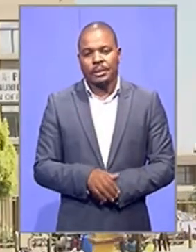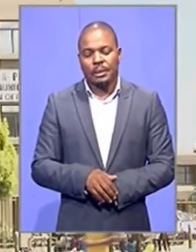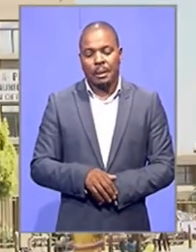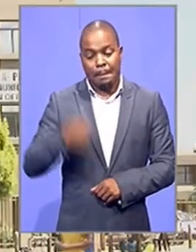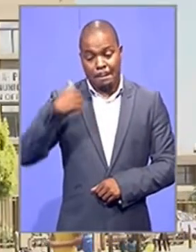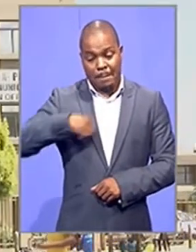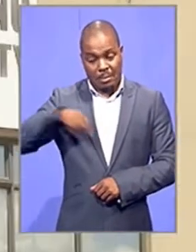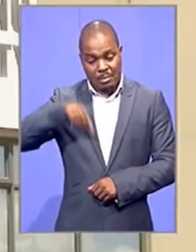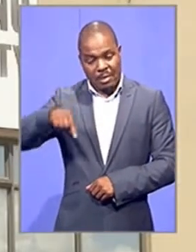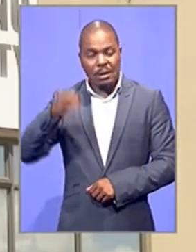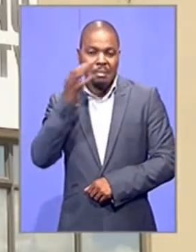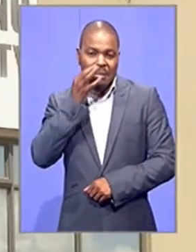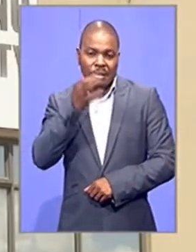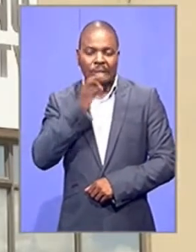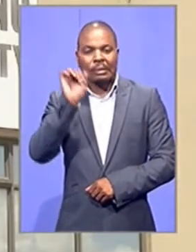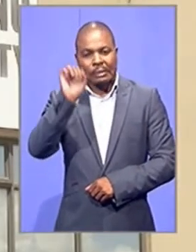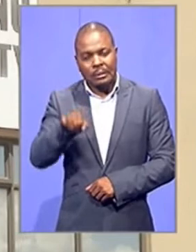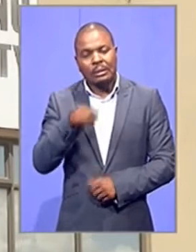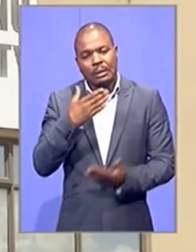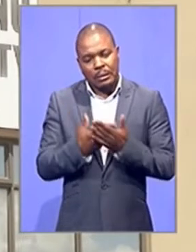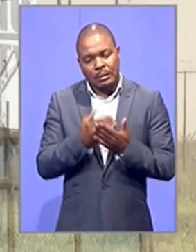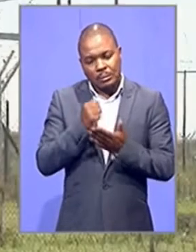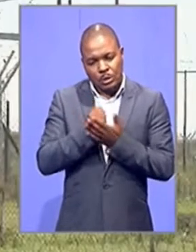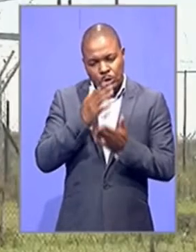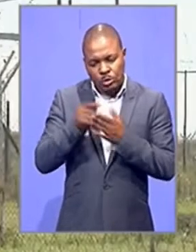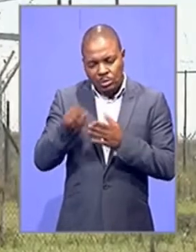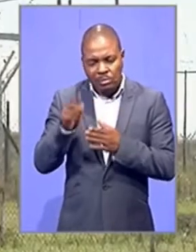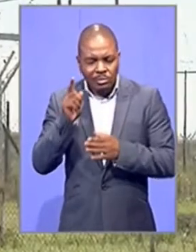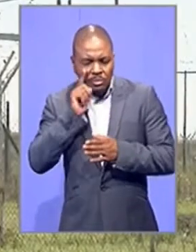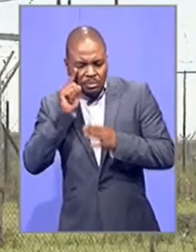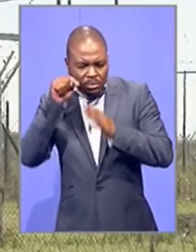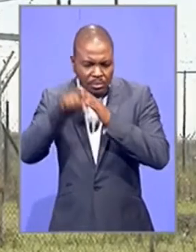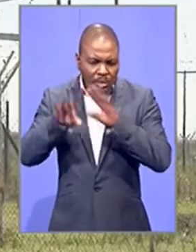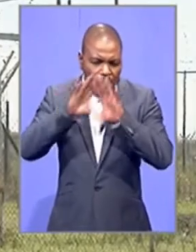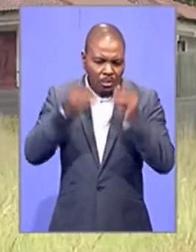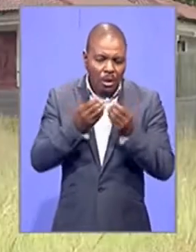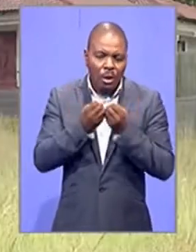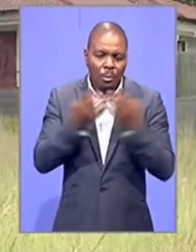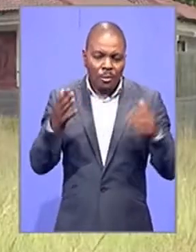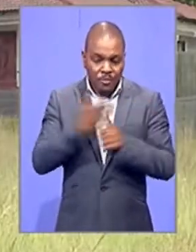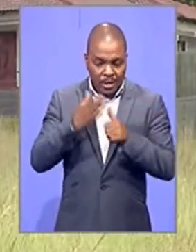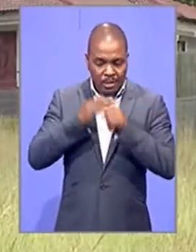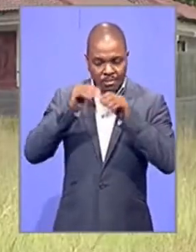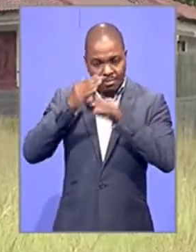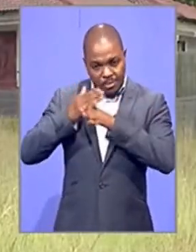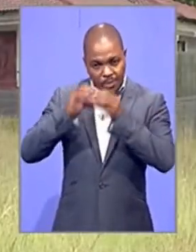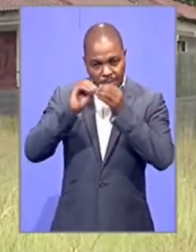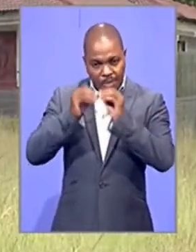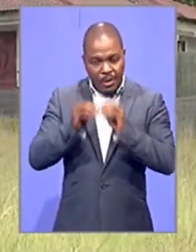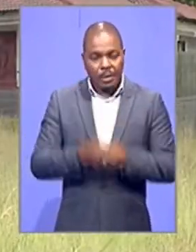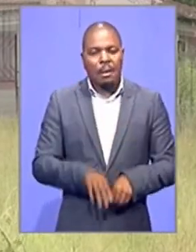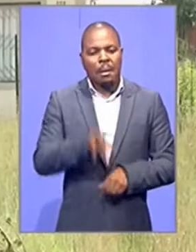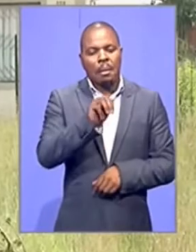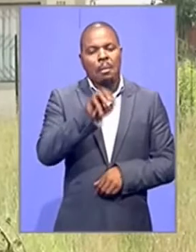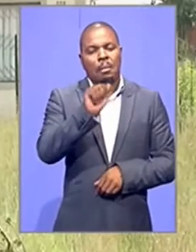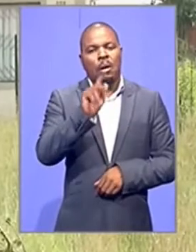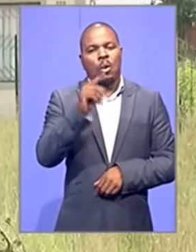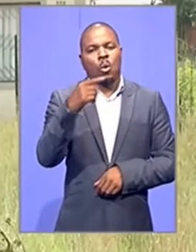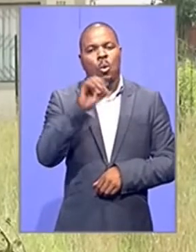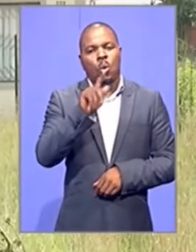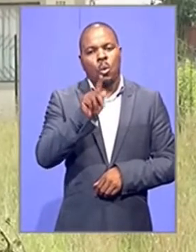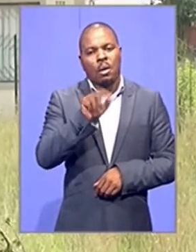20 MVA so ya ba last minute re fumana gore material o ha o sebetse for 20 MVA o batla di material o mo wa 40 MVA so ntho engwe le ngwe hana le